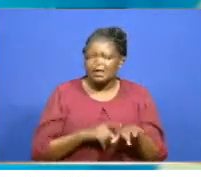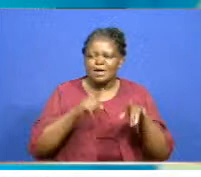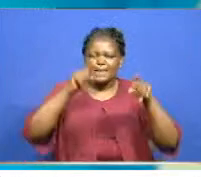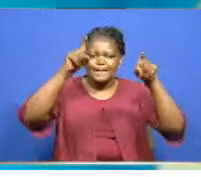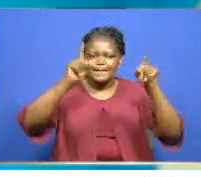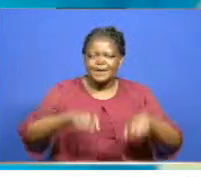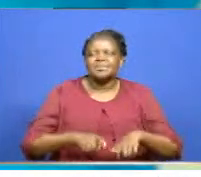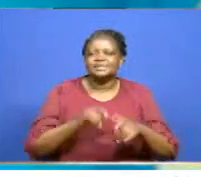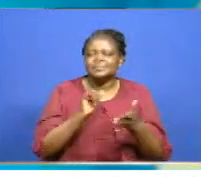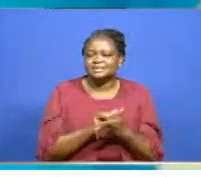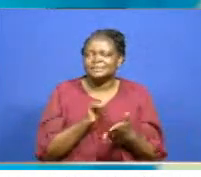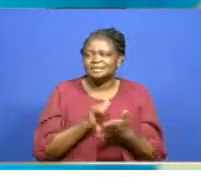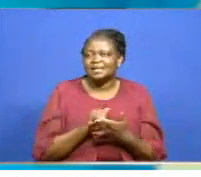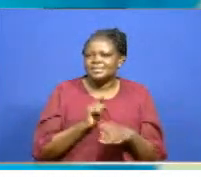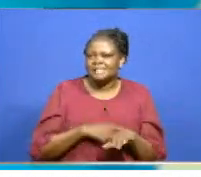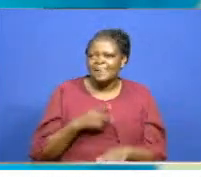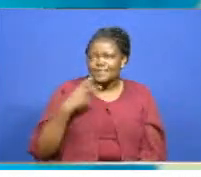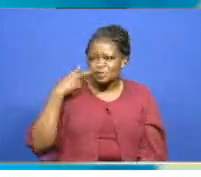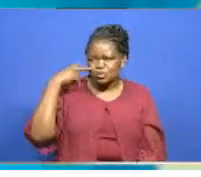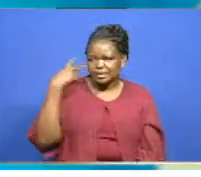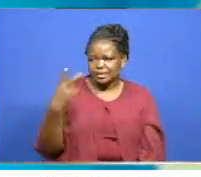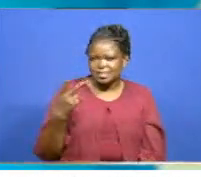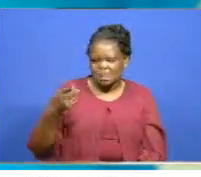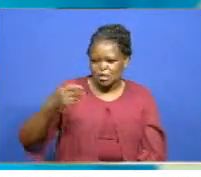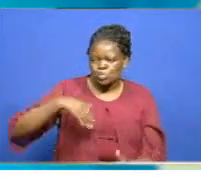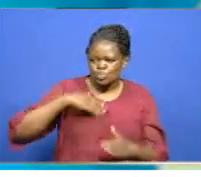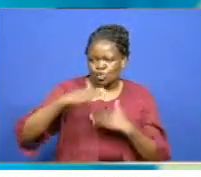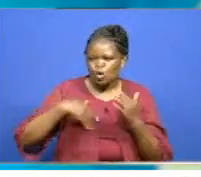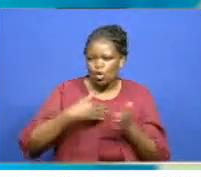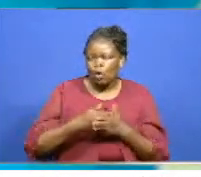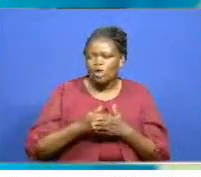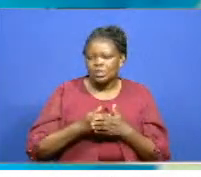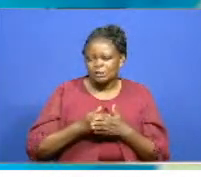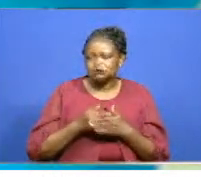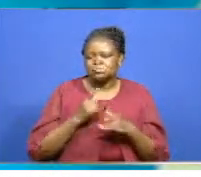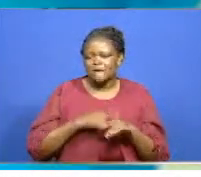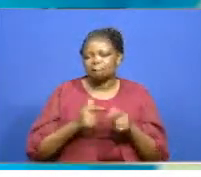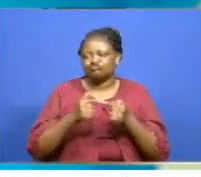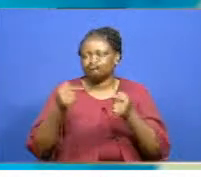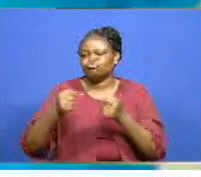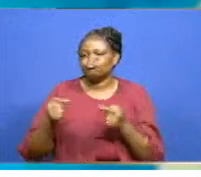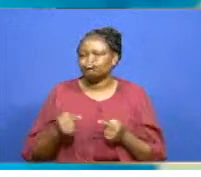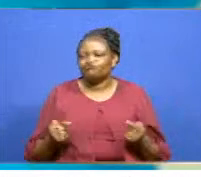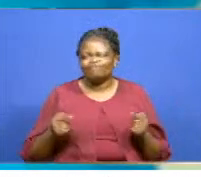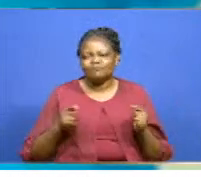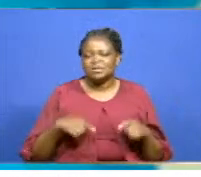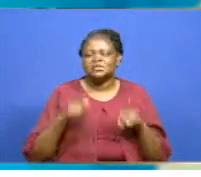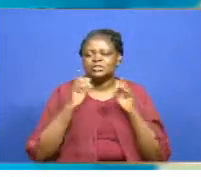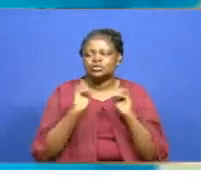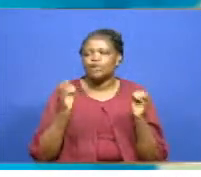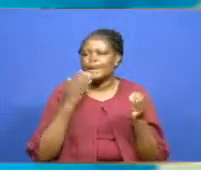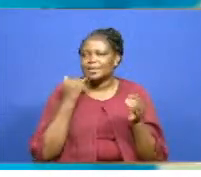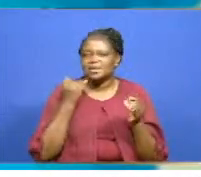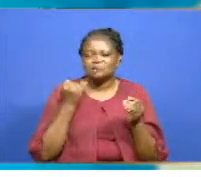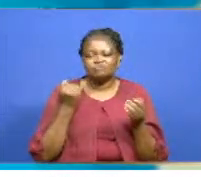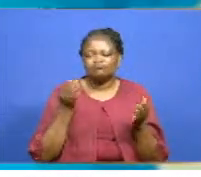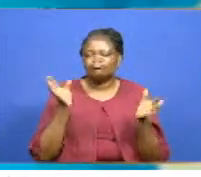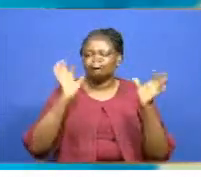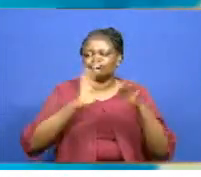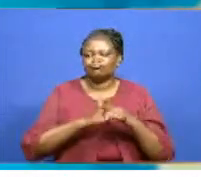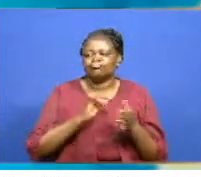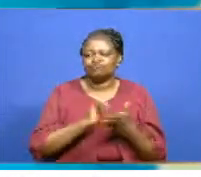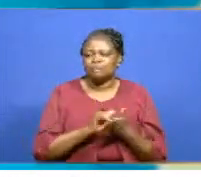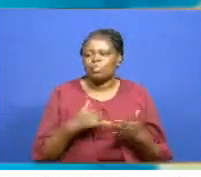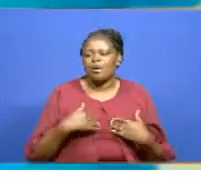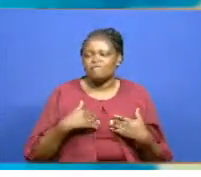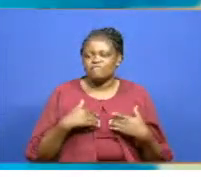kwamba wakati mnaona sisi sote tukienda separately hatutafaulu, inafaa weka coalition so that mnakuwa